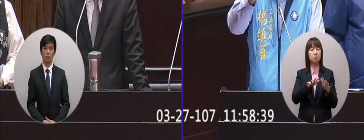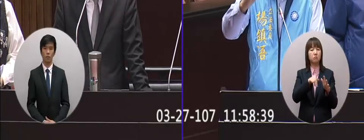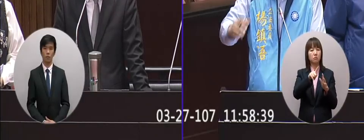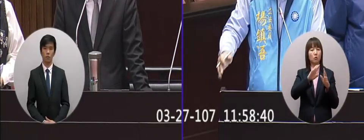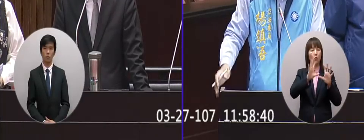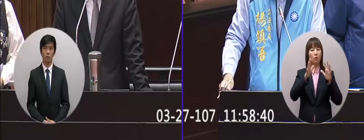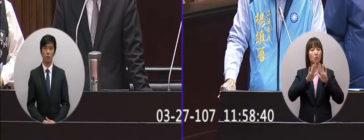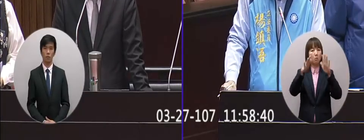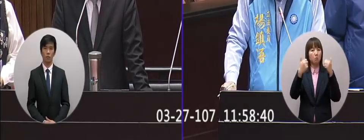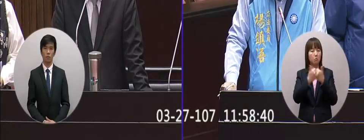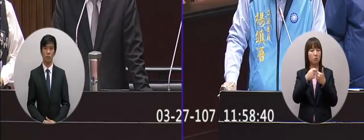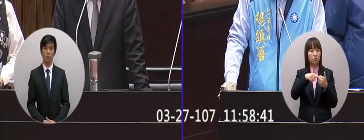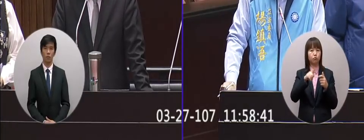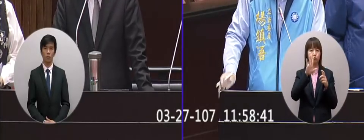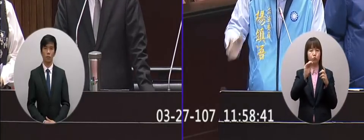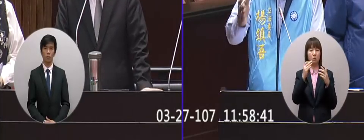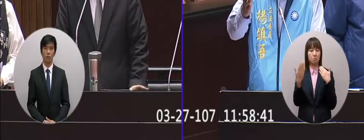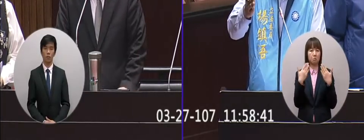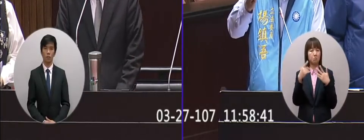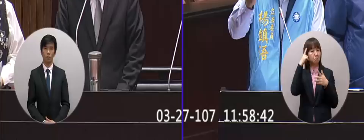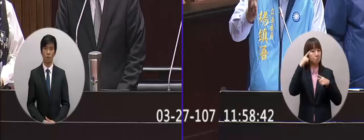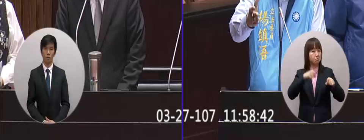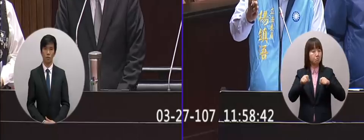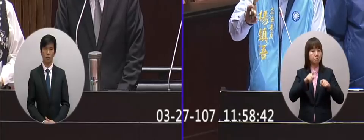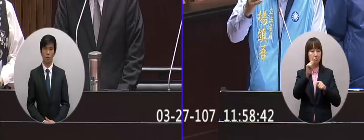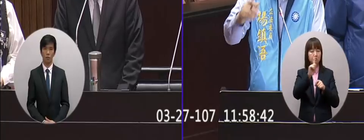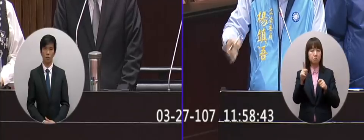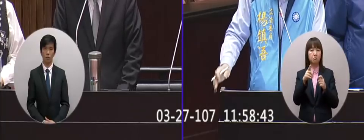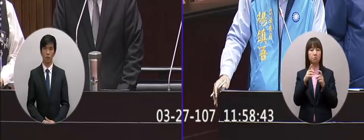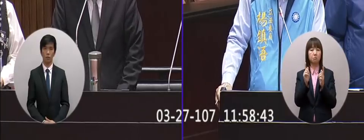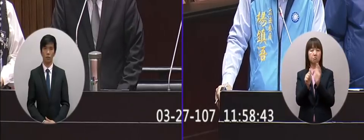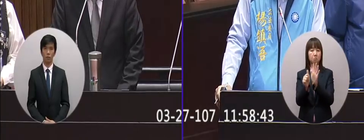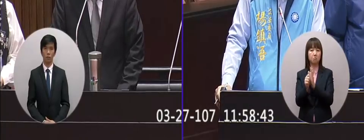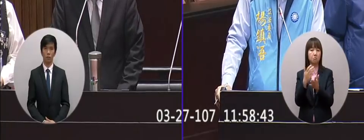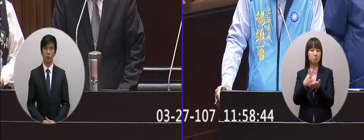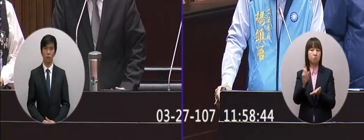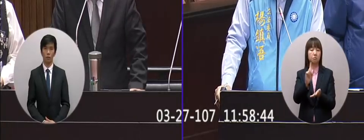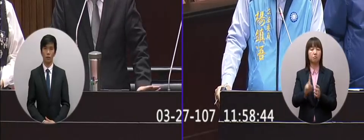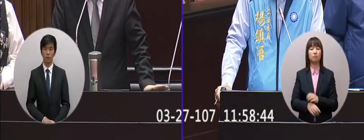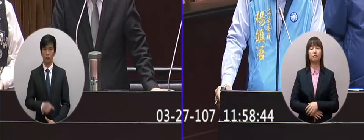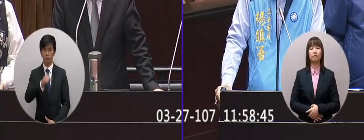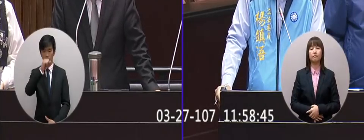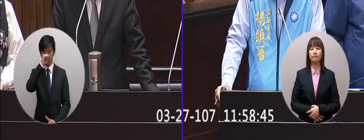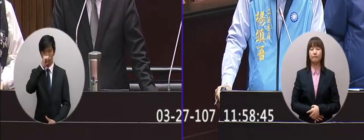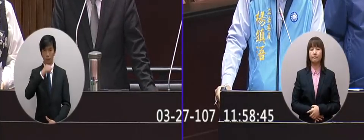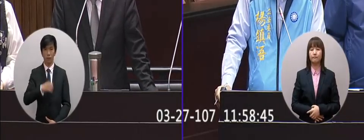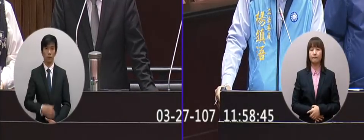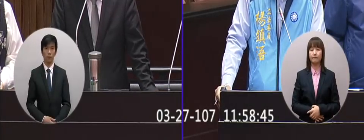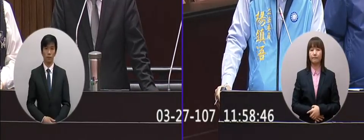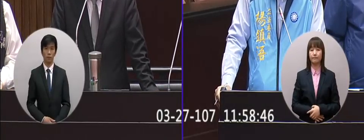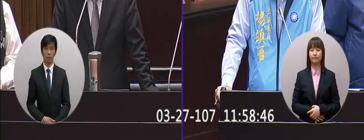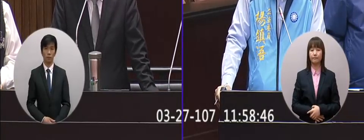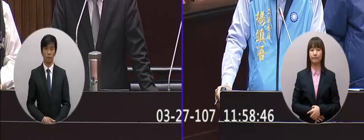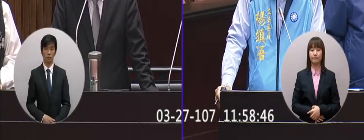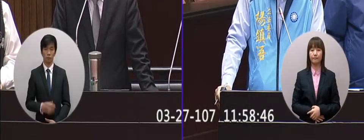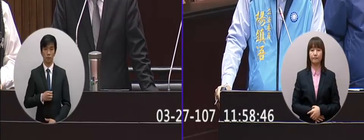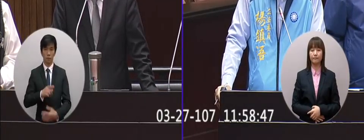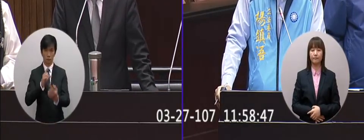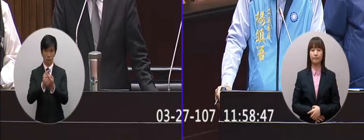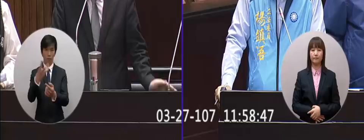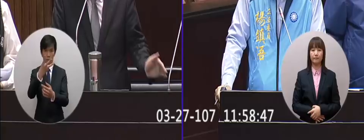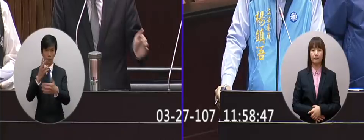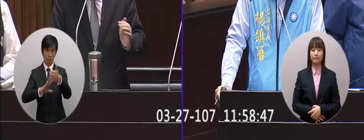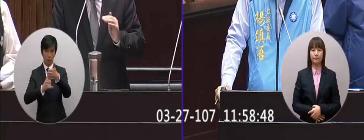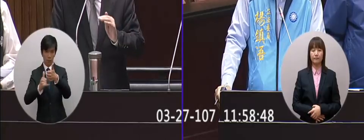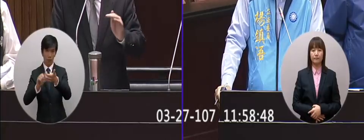或国发会有没有什么具体的想法或具体的解决之道？ 好，我再次跟三位委员报